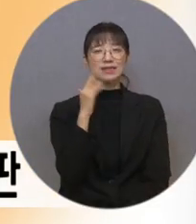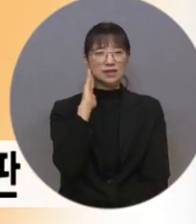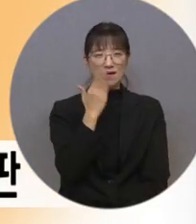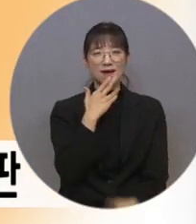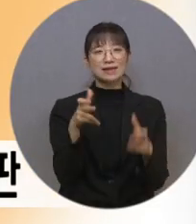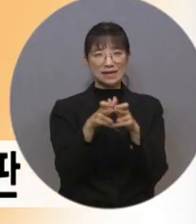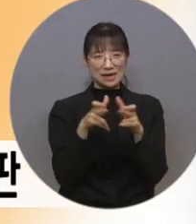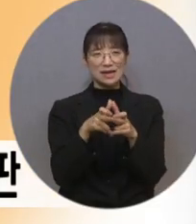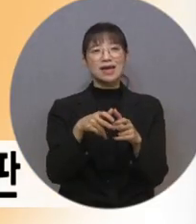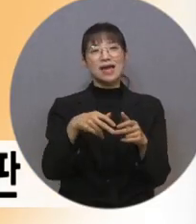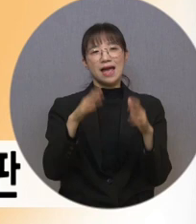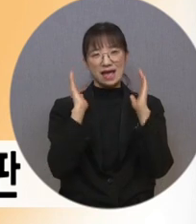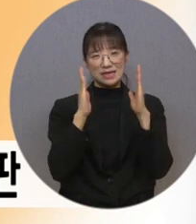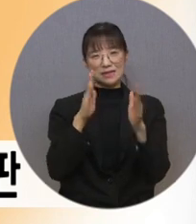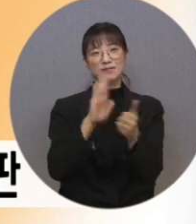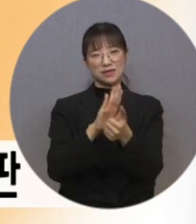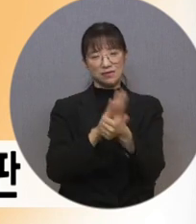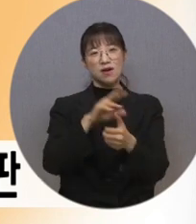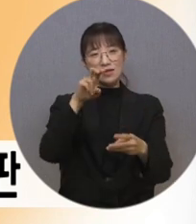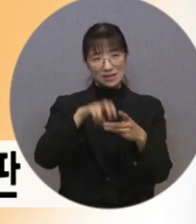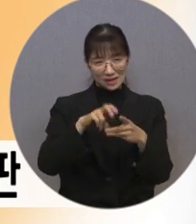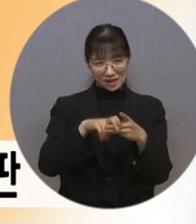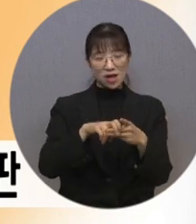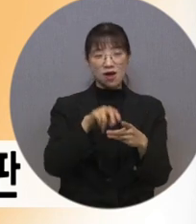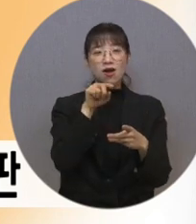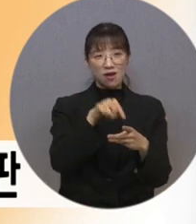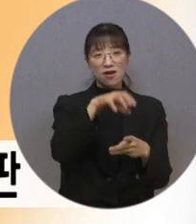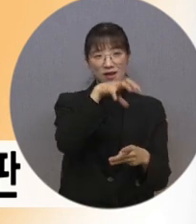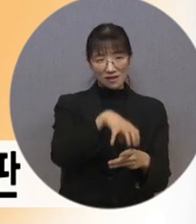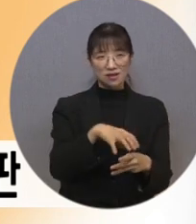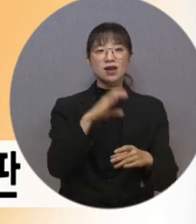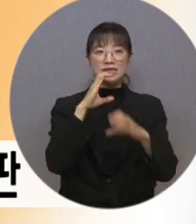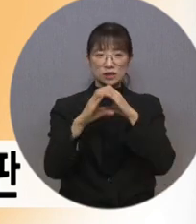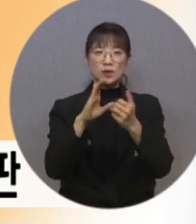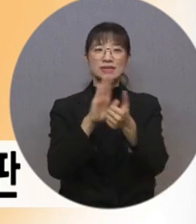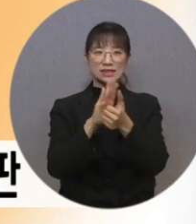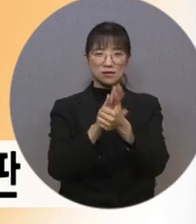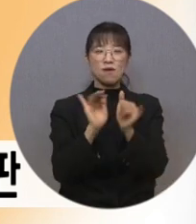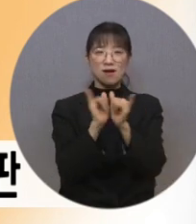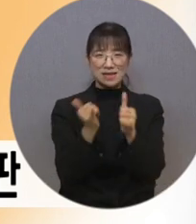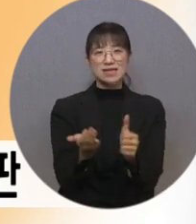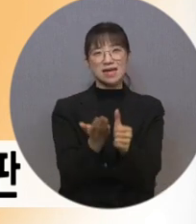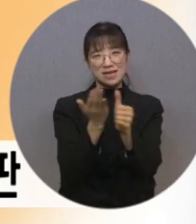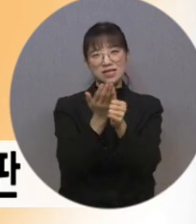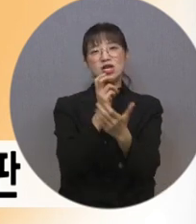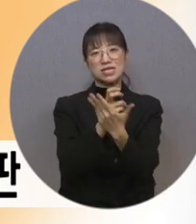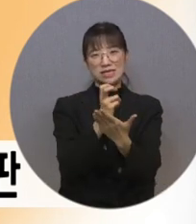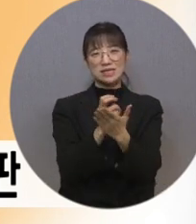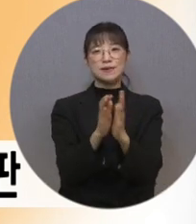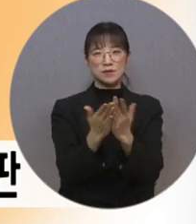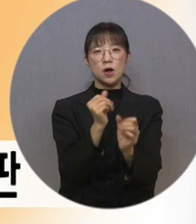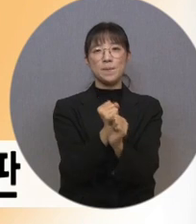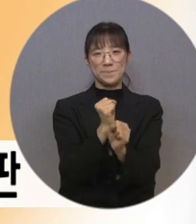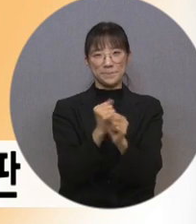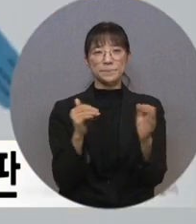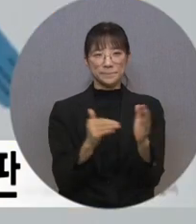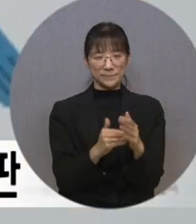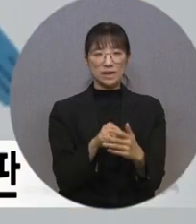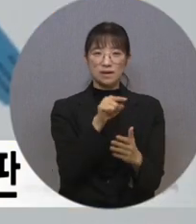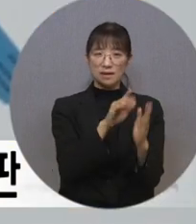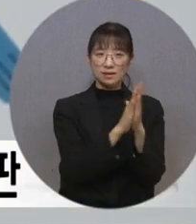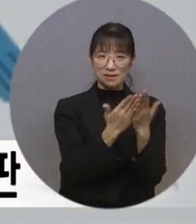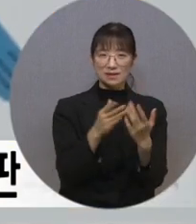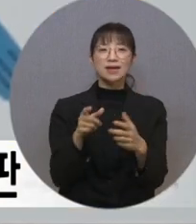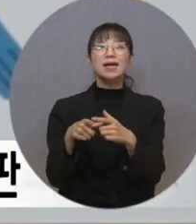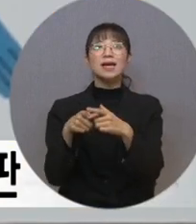학습지원센터가 지난 5일 시청각장애인을 위한 의사소통 지원인 양성지침서를 출판했습니다 이번 책은